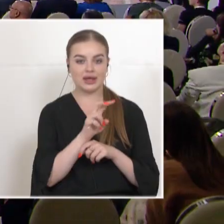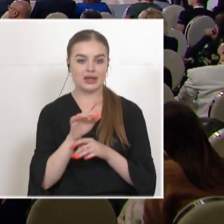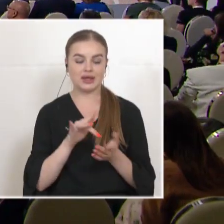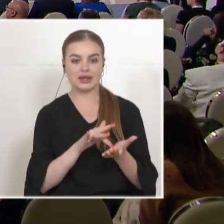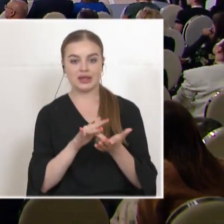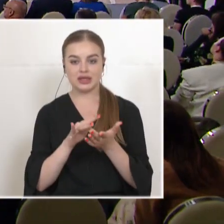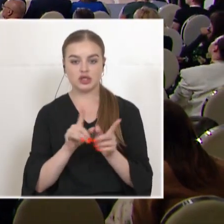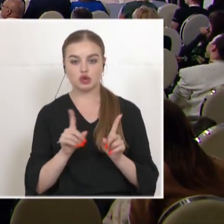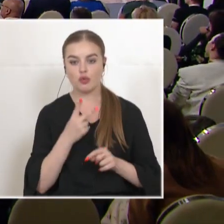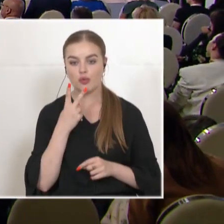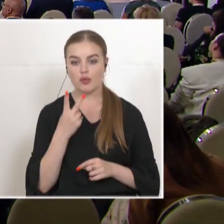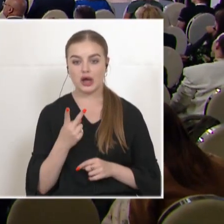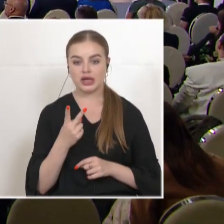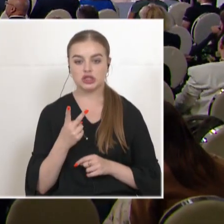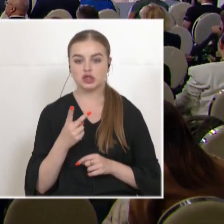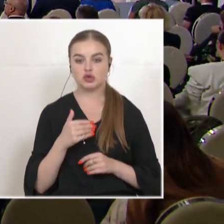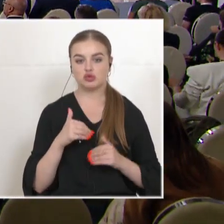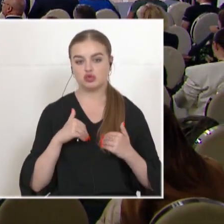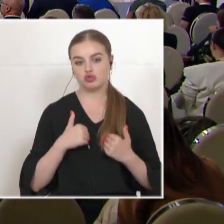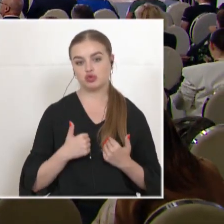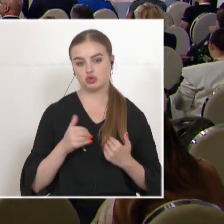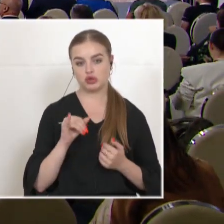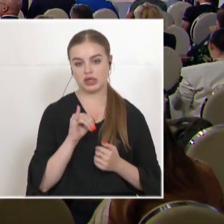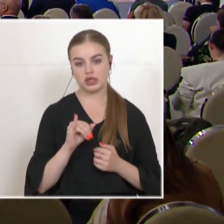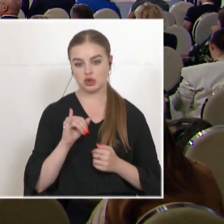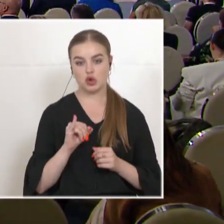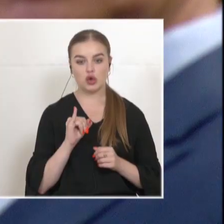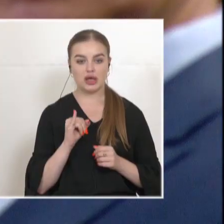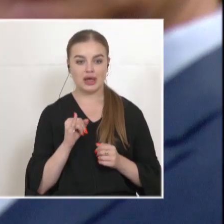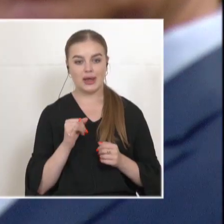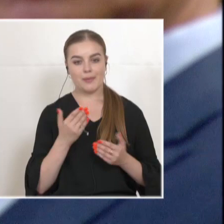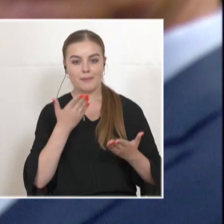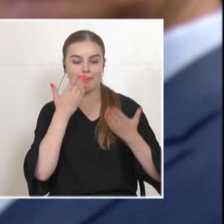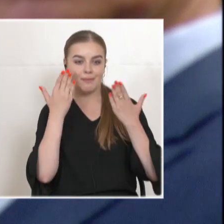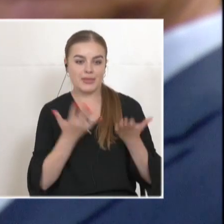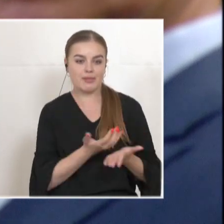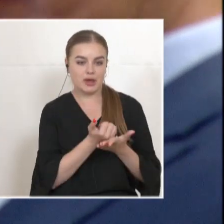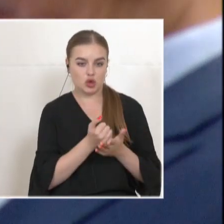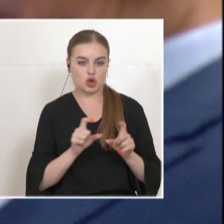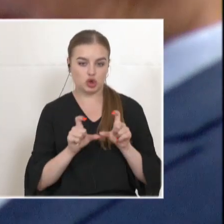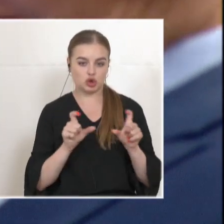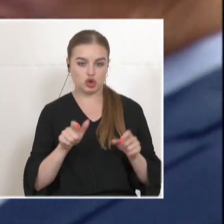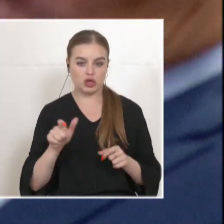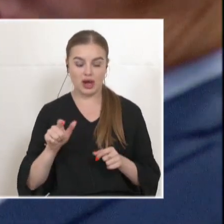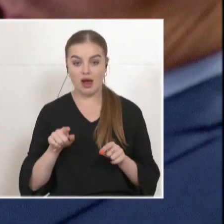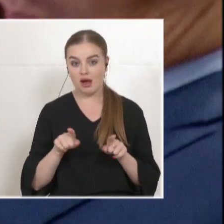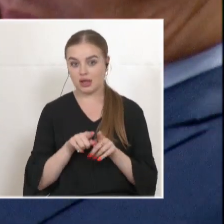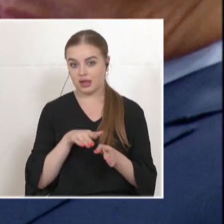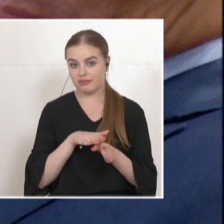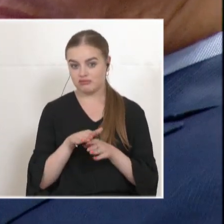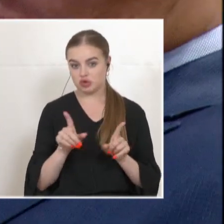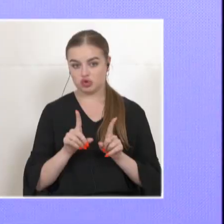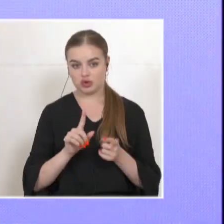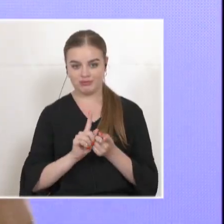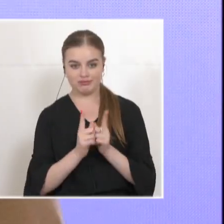насправді сумну історію і підбадьорити школярів. А вийшло так, що підбадьорювали насправді